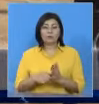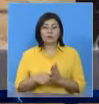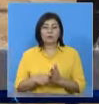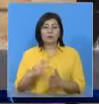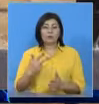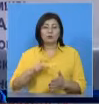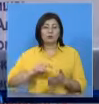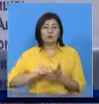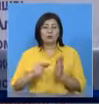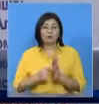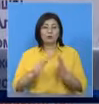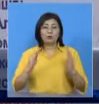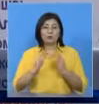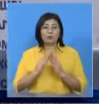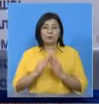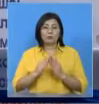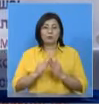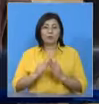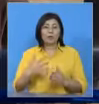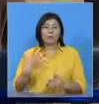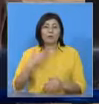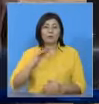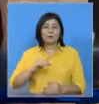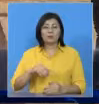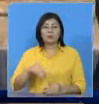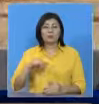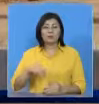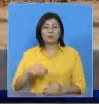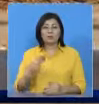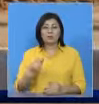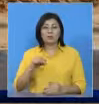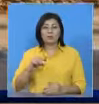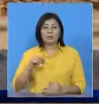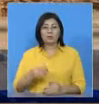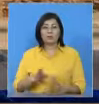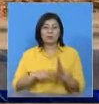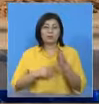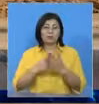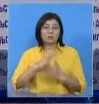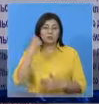3 бөлмелі үйлер. Жалпы көлемі 5000 шаршы метр. Биыл жылдың соңына дейін